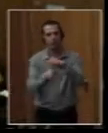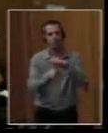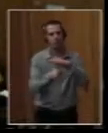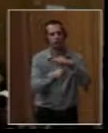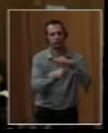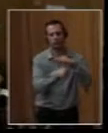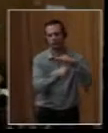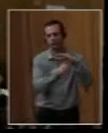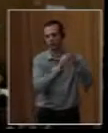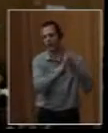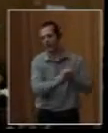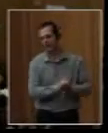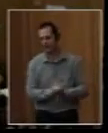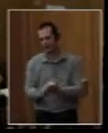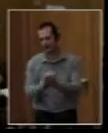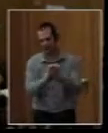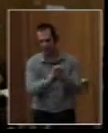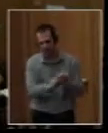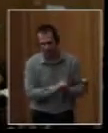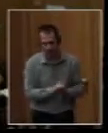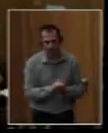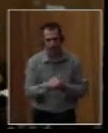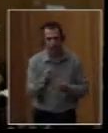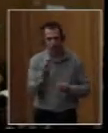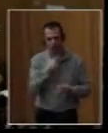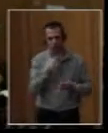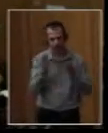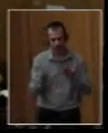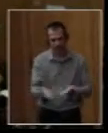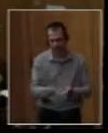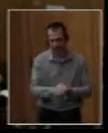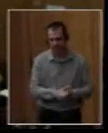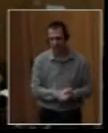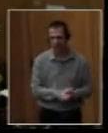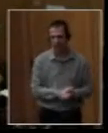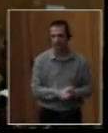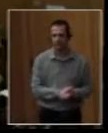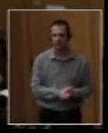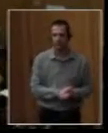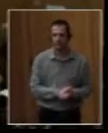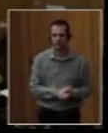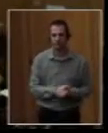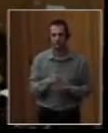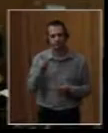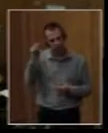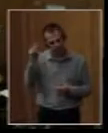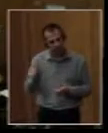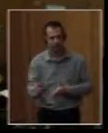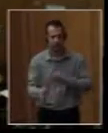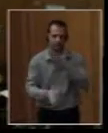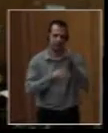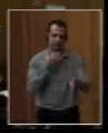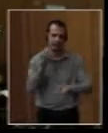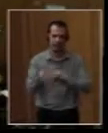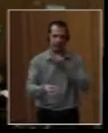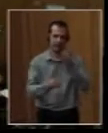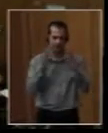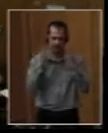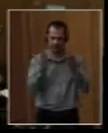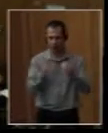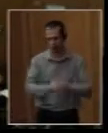της ΣΑΜΕΑΤ, της Εθνικής Ομοσπονδίας Ατόμων με Αναπηρία, για τον χαιρετισμό στην ημερίδα